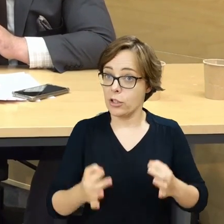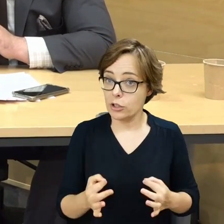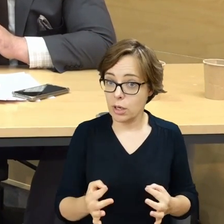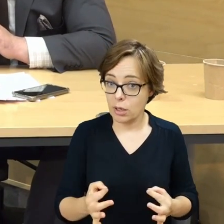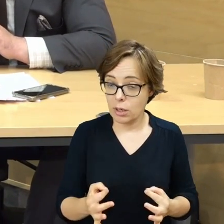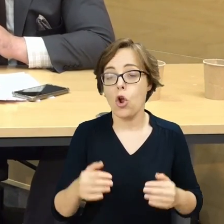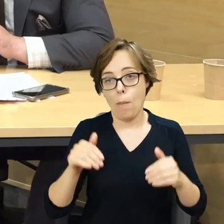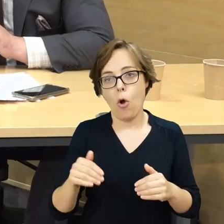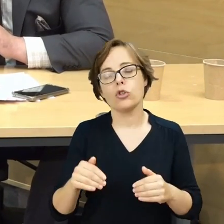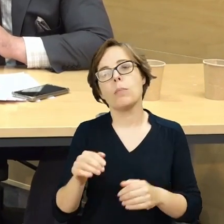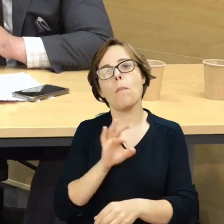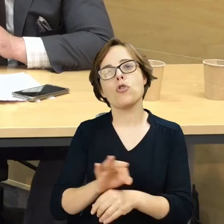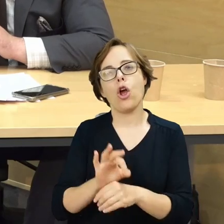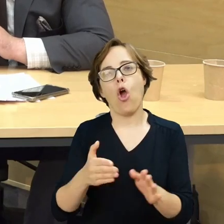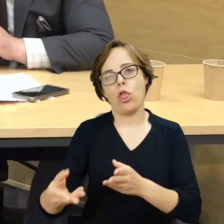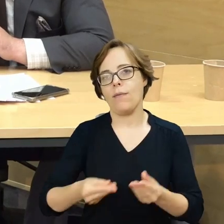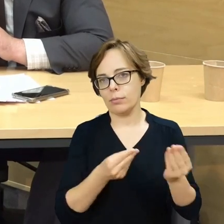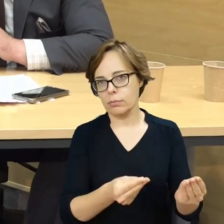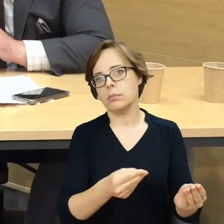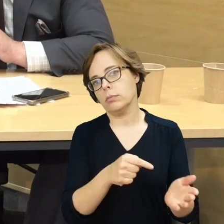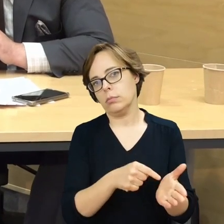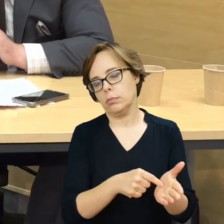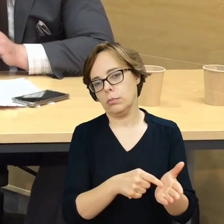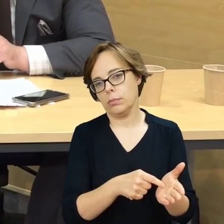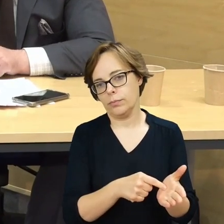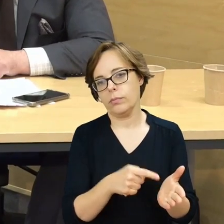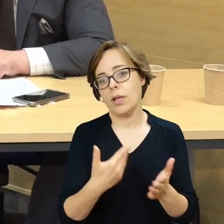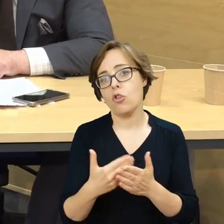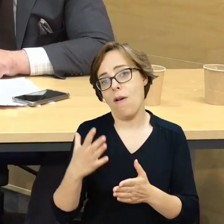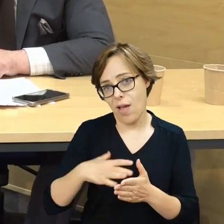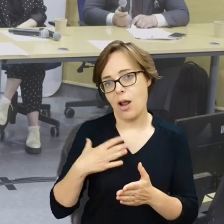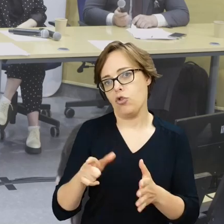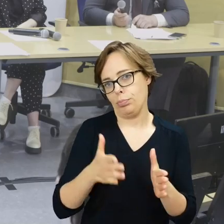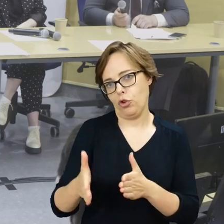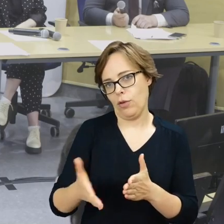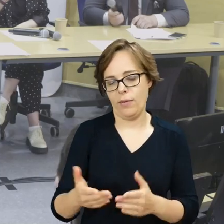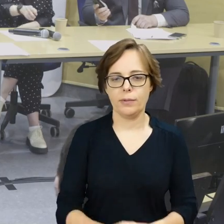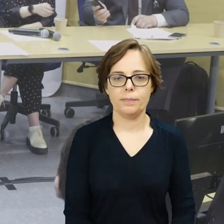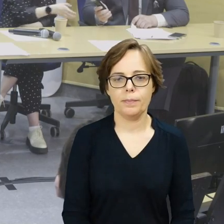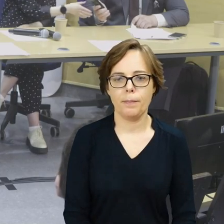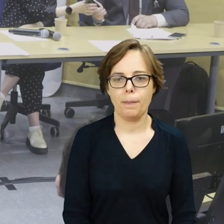gotowe projekty na stole i w tym duchu, o którym Wojtek mówił, warto je wypracować.